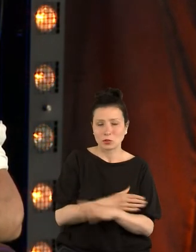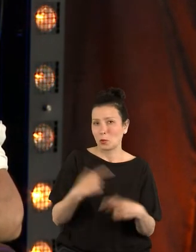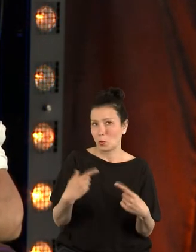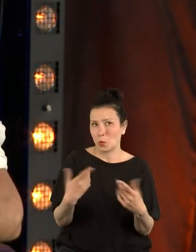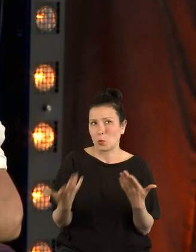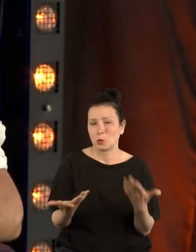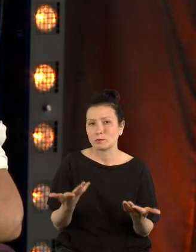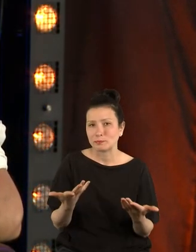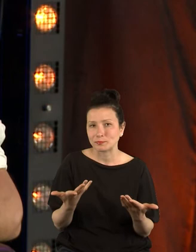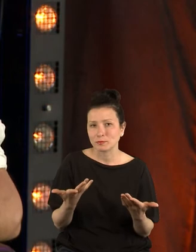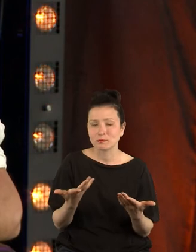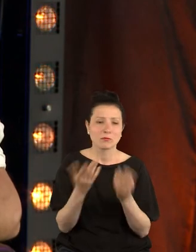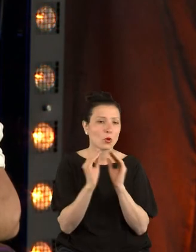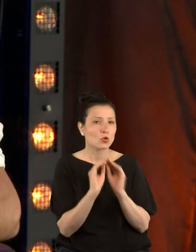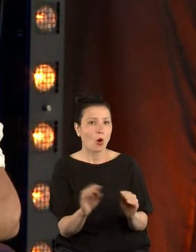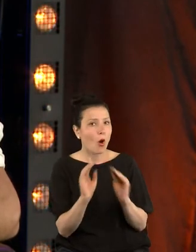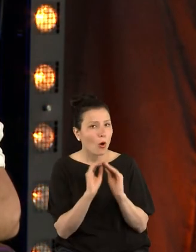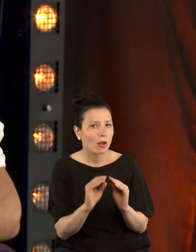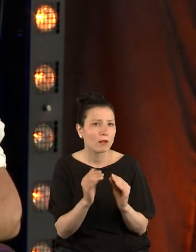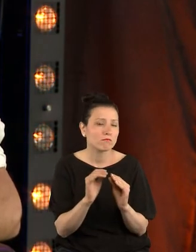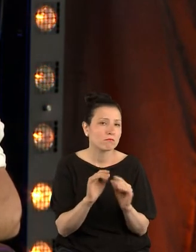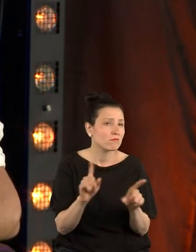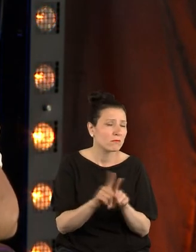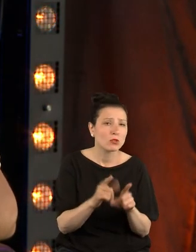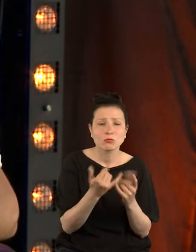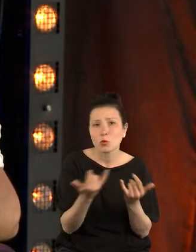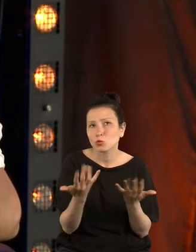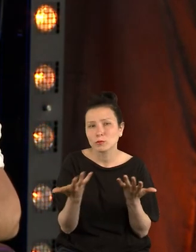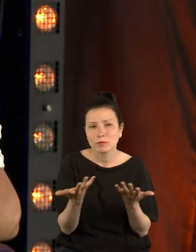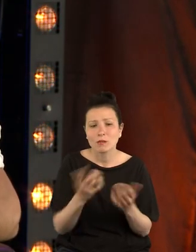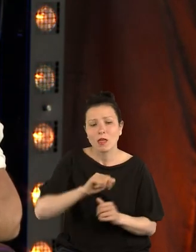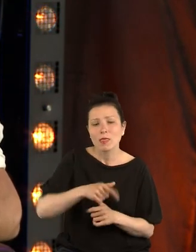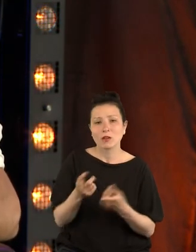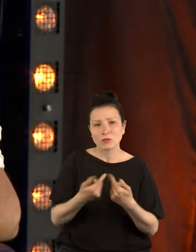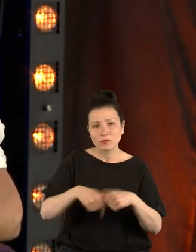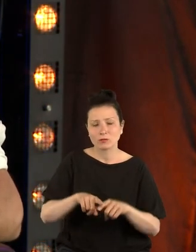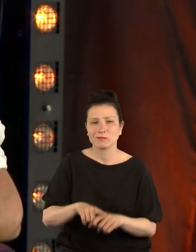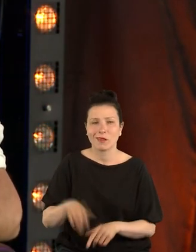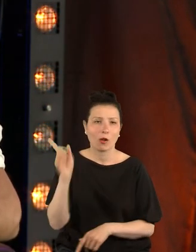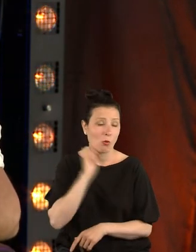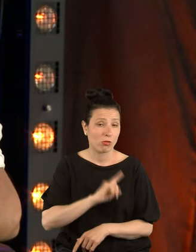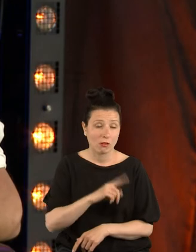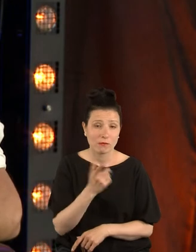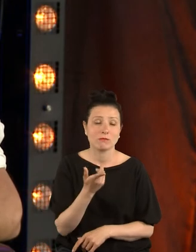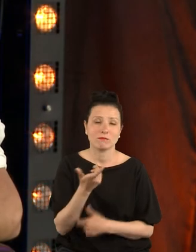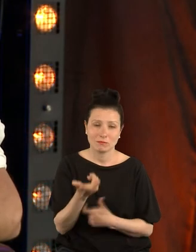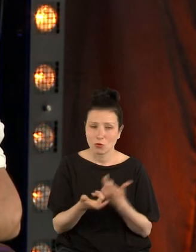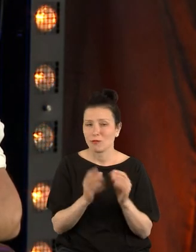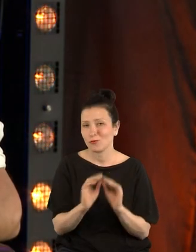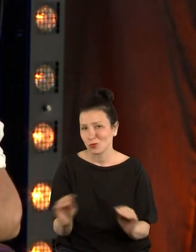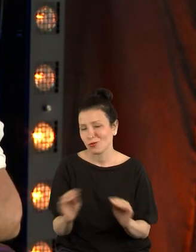żadnych takich szkoleń ani różnych. Oczywiście nasz związek udawał, że takie coś robi,